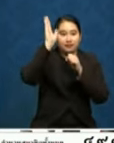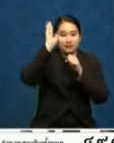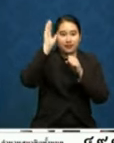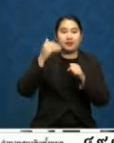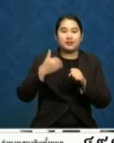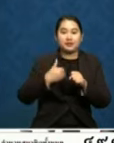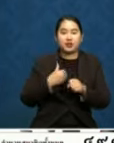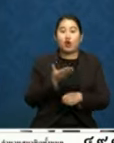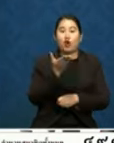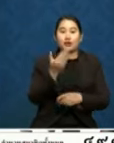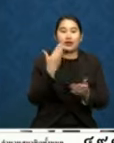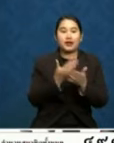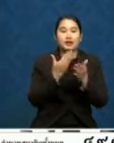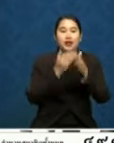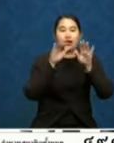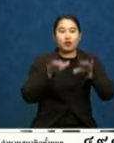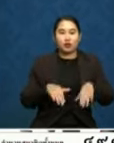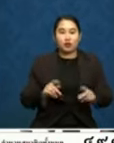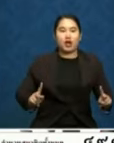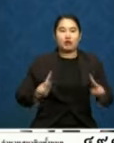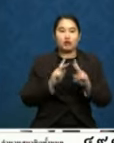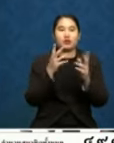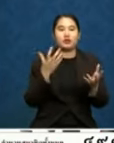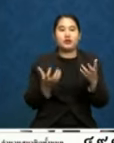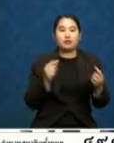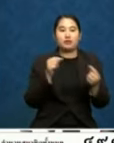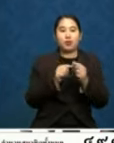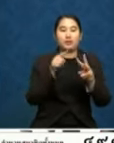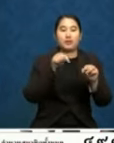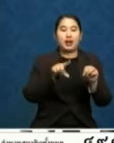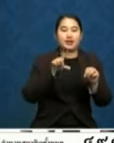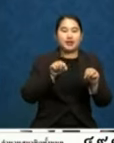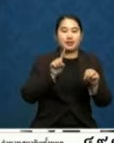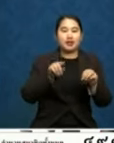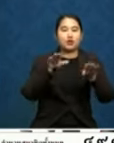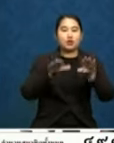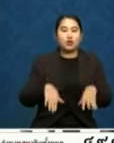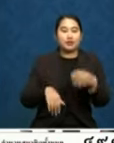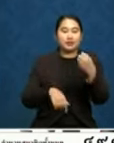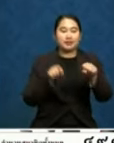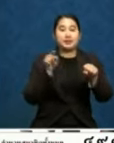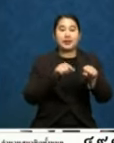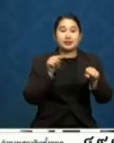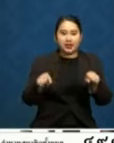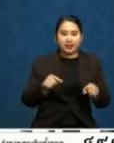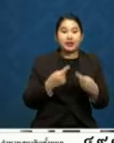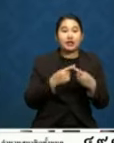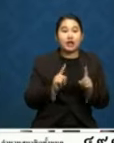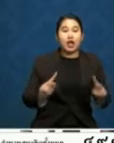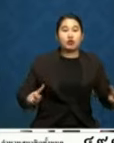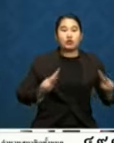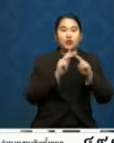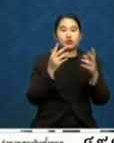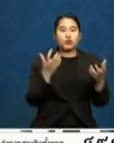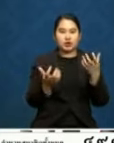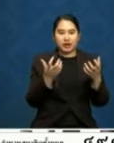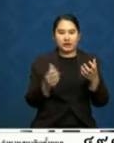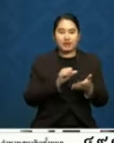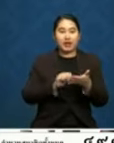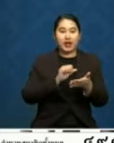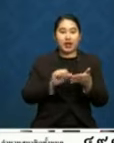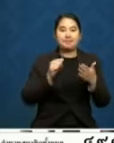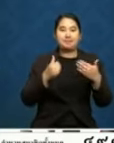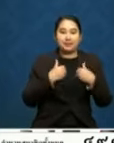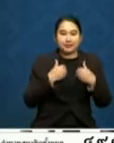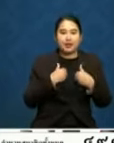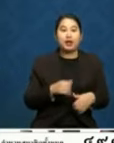ที่จะขอตัดลดงบประมาณของกระทรวงยุติธรรมในมาตรา21ลง 10% ครับแต่เนื่องจากว่ากระทรวงยุติธรรมนั้นมีการแก้ไขด้วยนะ